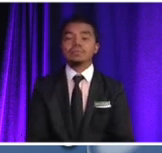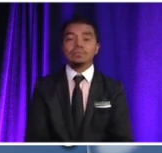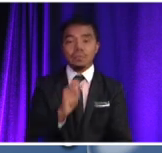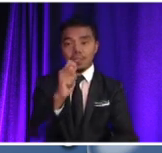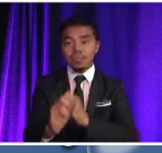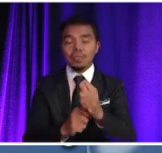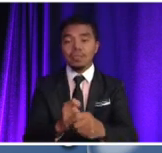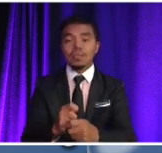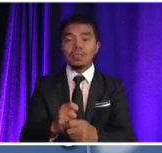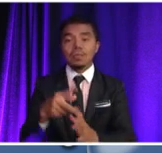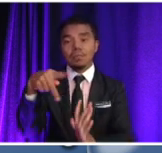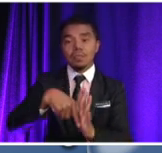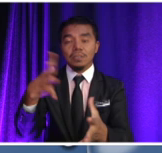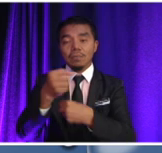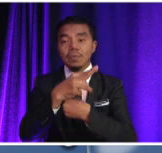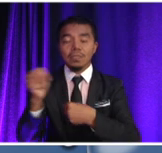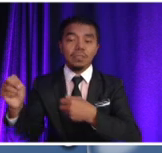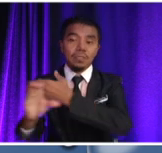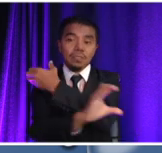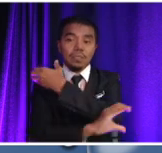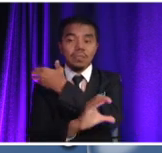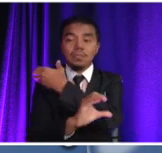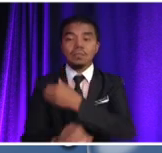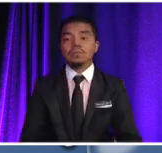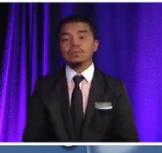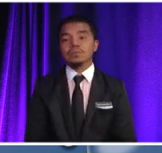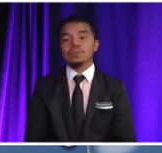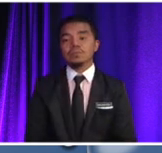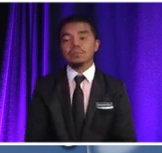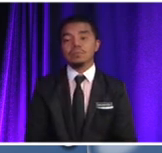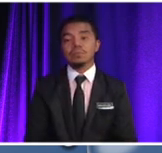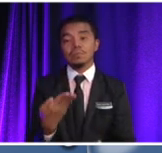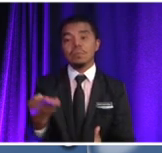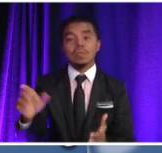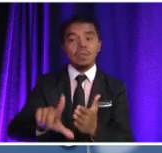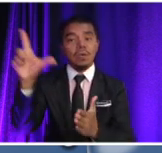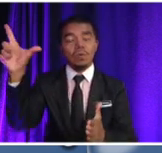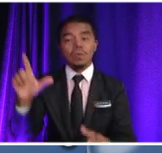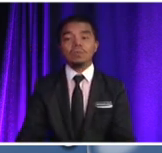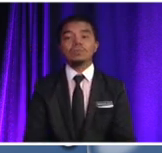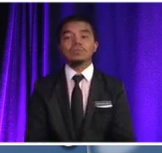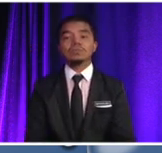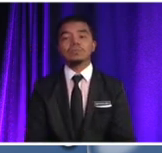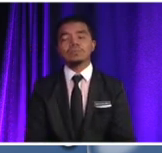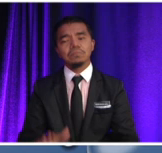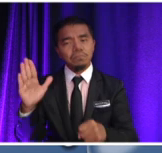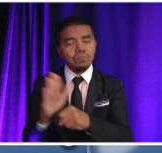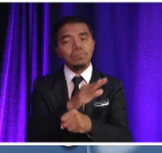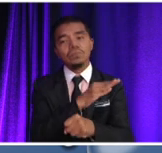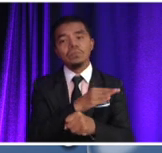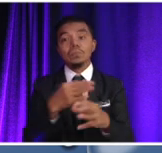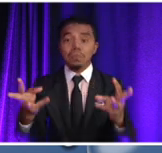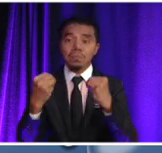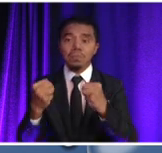ketiga mengurangkan ketergantungan negara pada barang impor baik ke-4 ialah memenuhi permintaan dan kehendak masyarakat